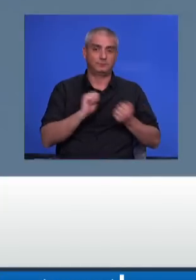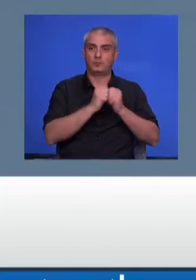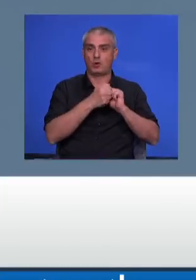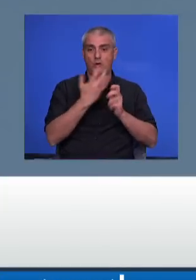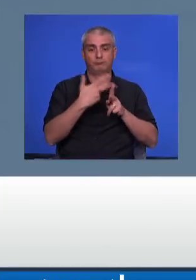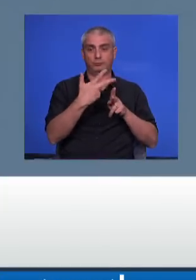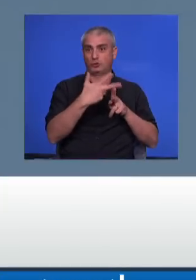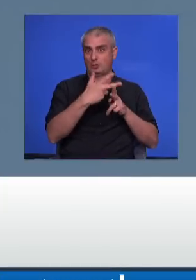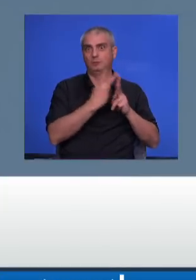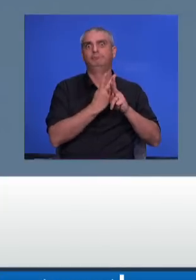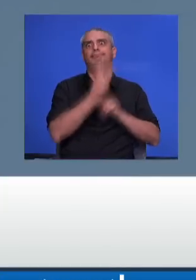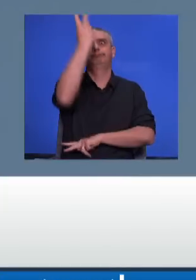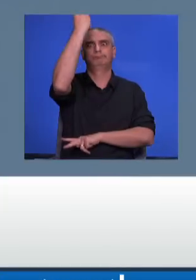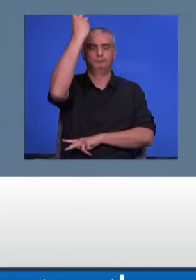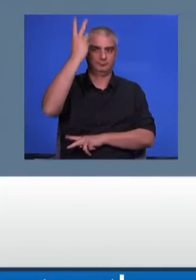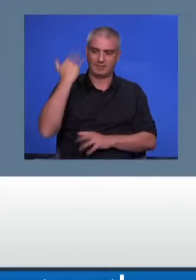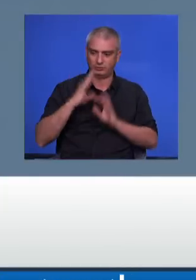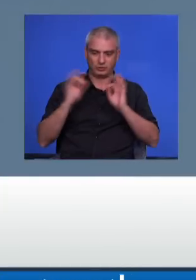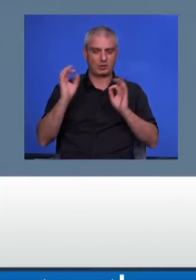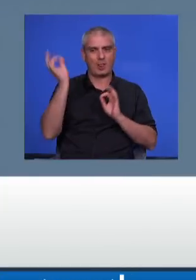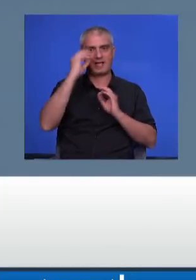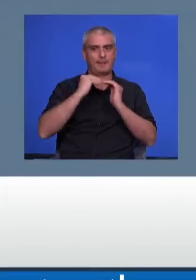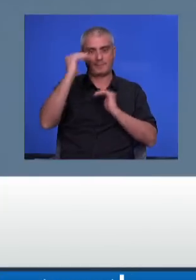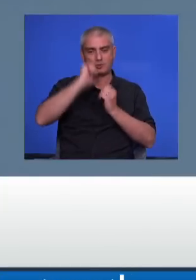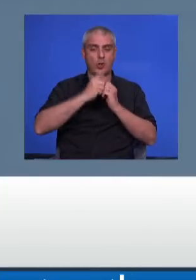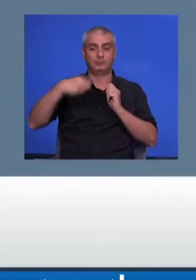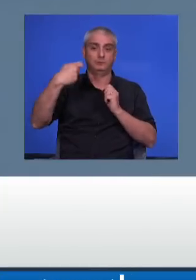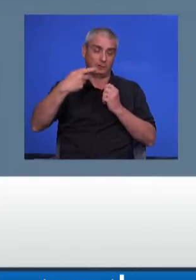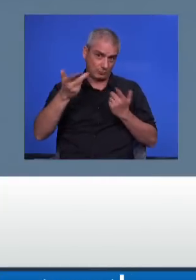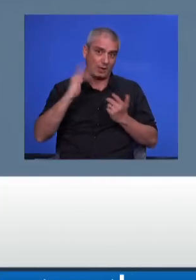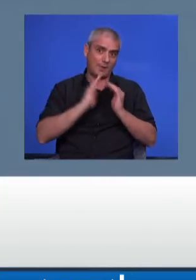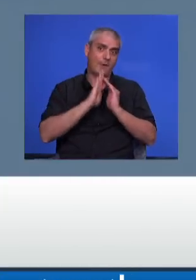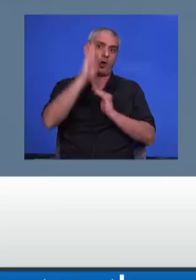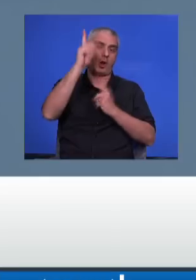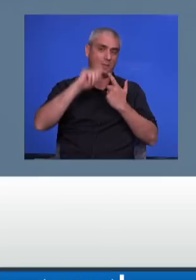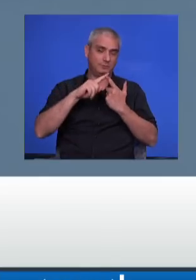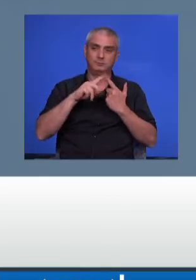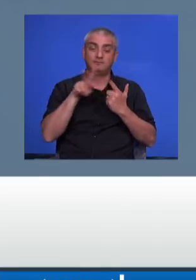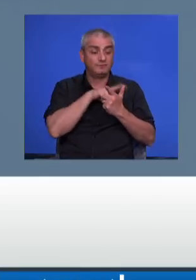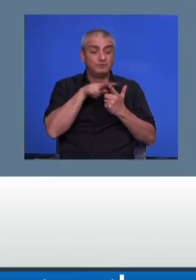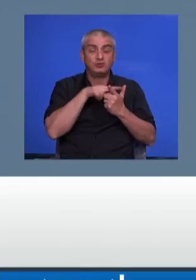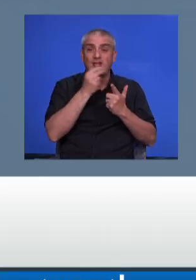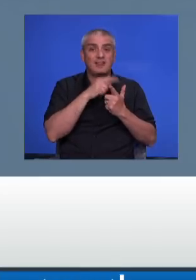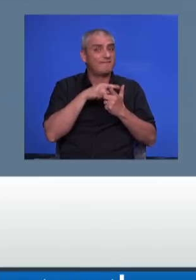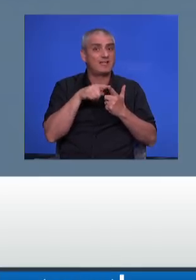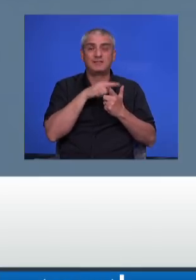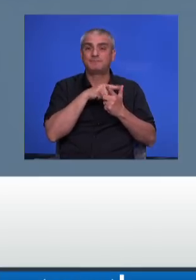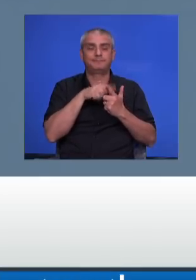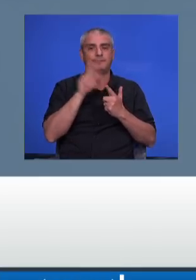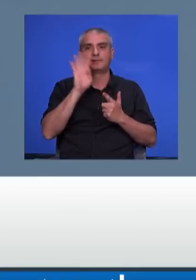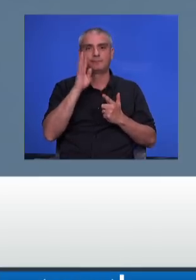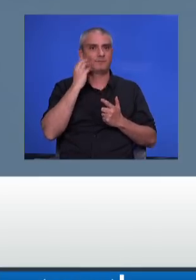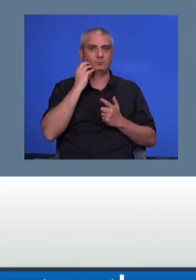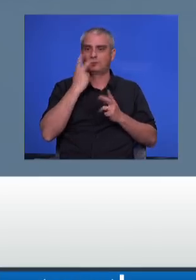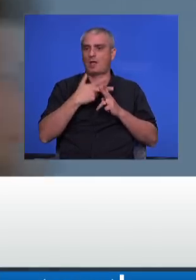משכנתה שקפצה בכמה מאות שקלים מאז שהתחילו העלאות הריבית, או שכירות שגם היא מטפסת. ואלה דברים שנתניהו וסמוטריץ' יכולים